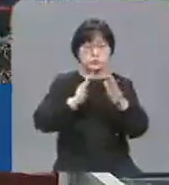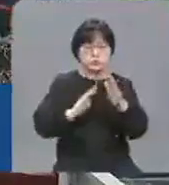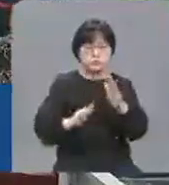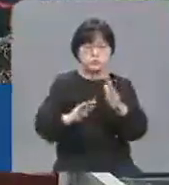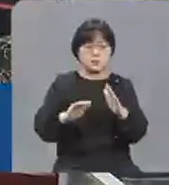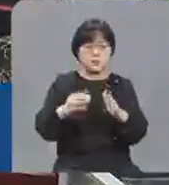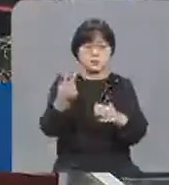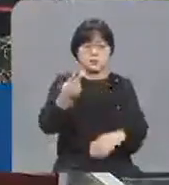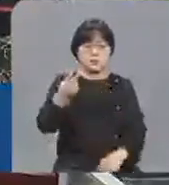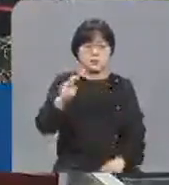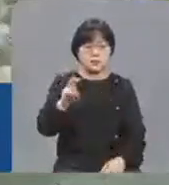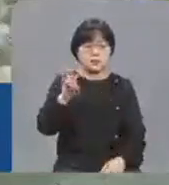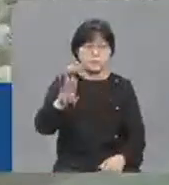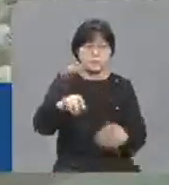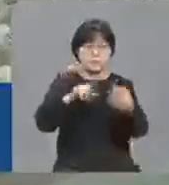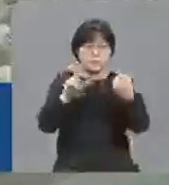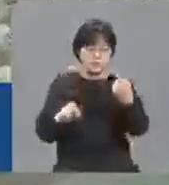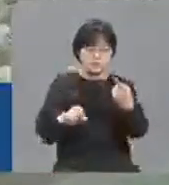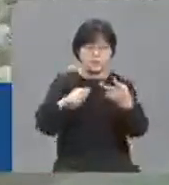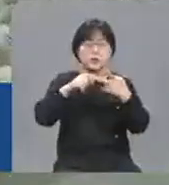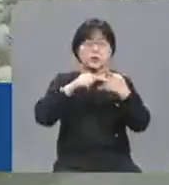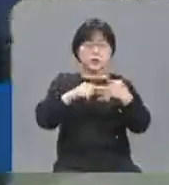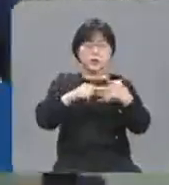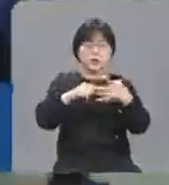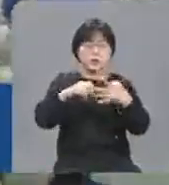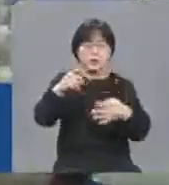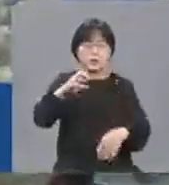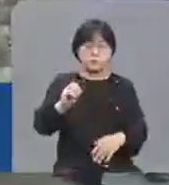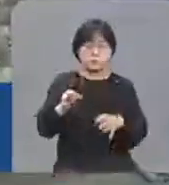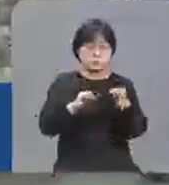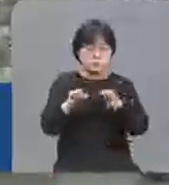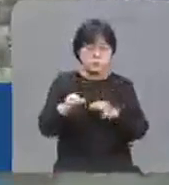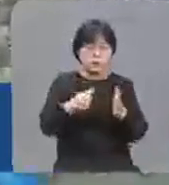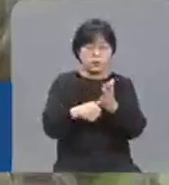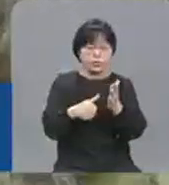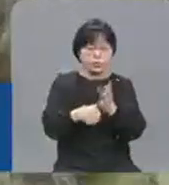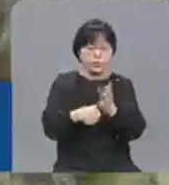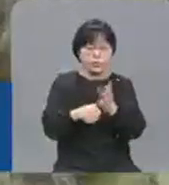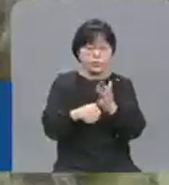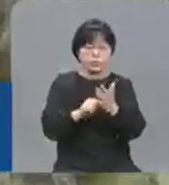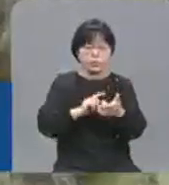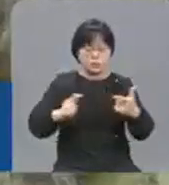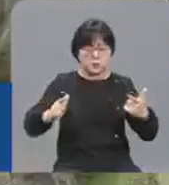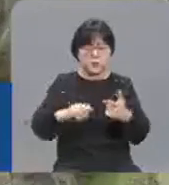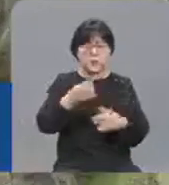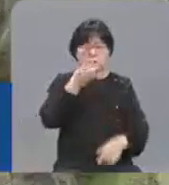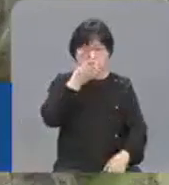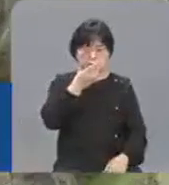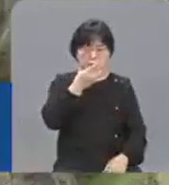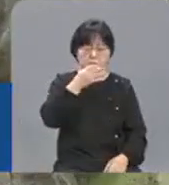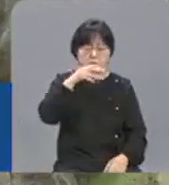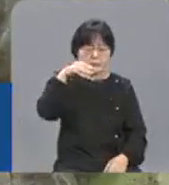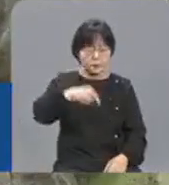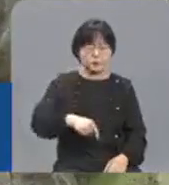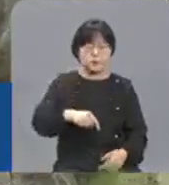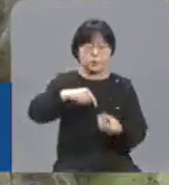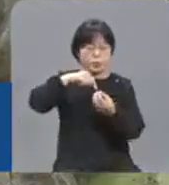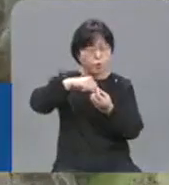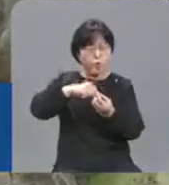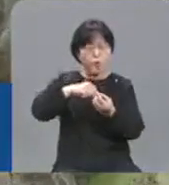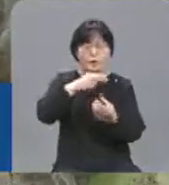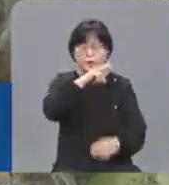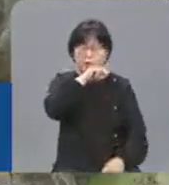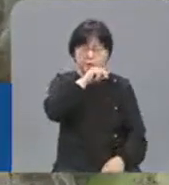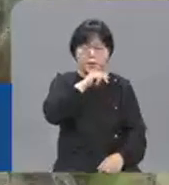제공한 2024년 1월 2주차 양동시장 주요 농산물 가격을 보면 쌀과 양배추 호박과 대파